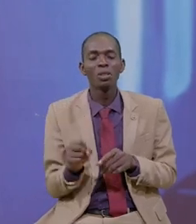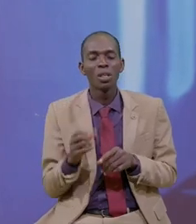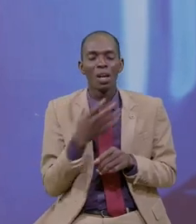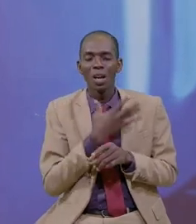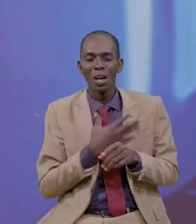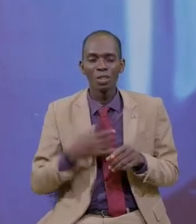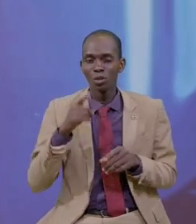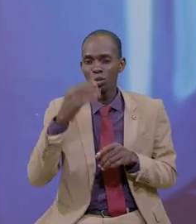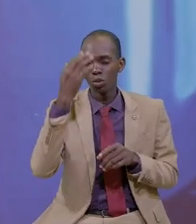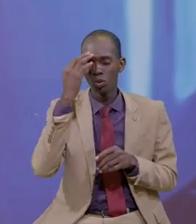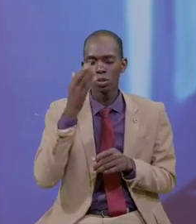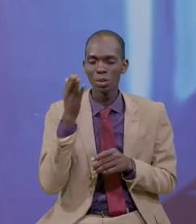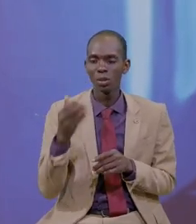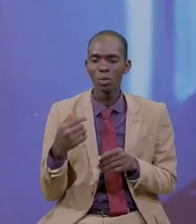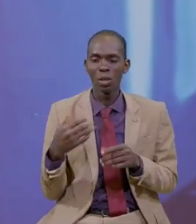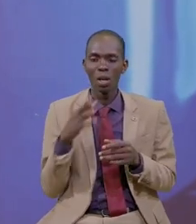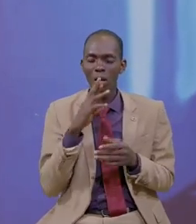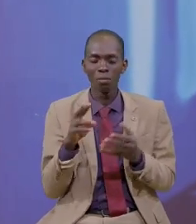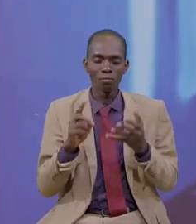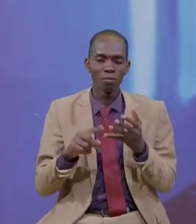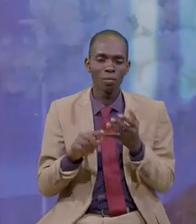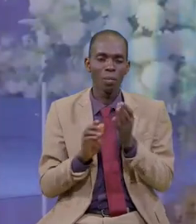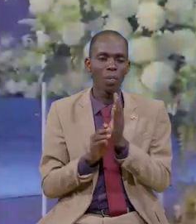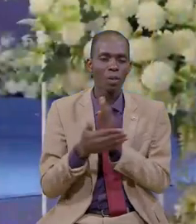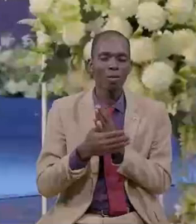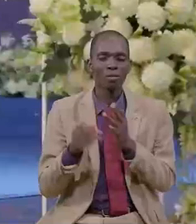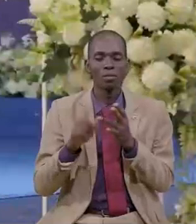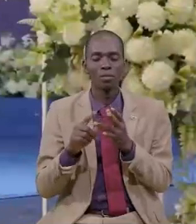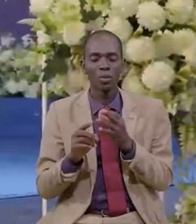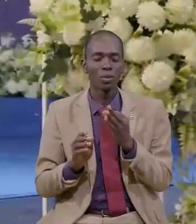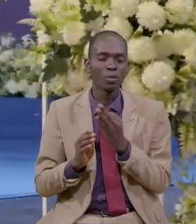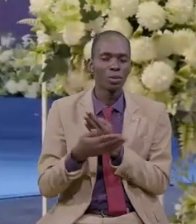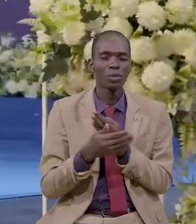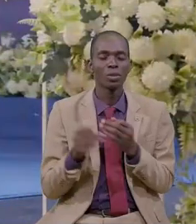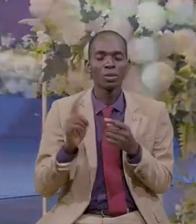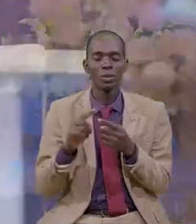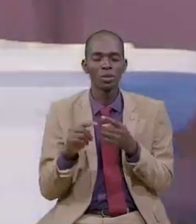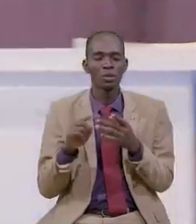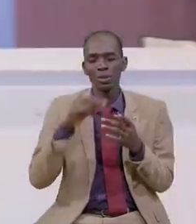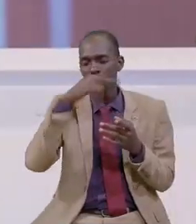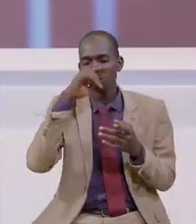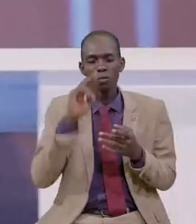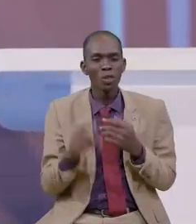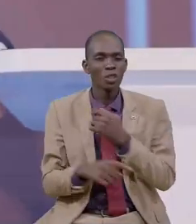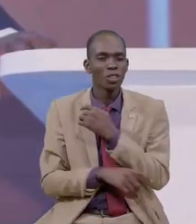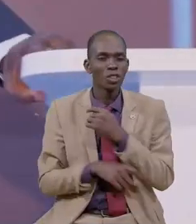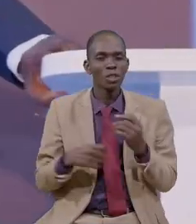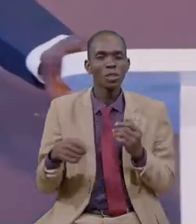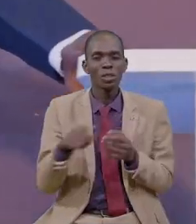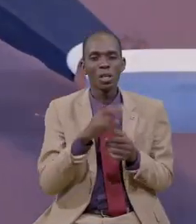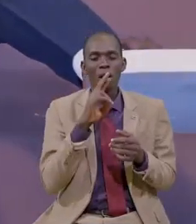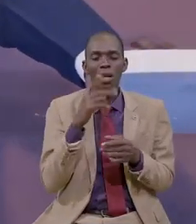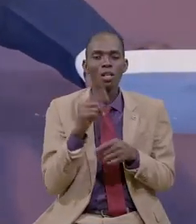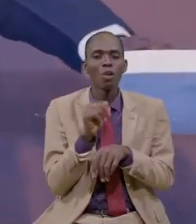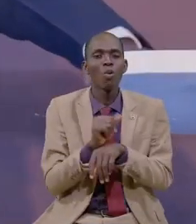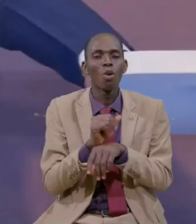l'adultère, la cupidité et le vol et la livrognerie. Ce sont les œuvres de la chair, sont comme